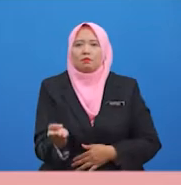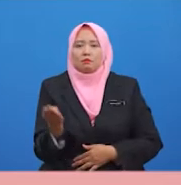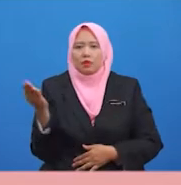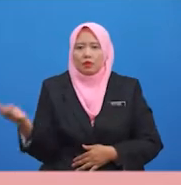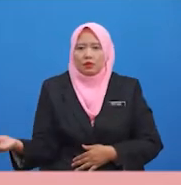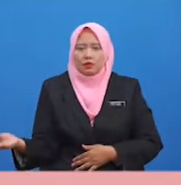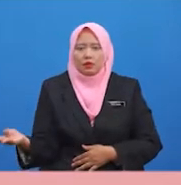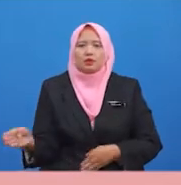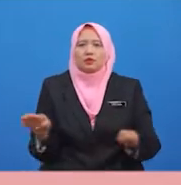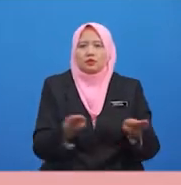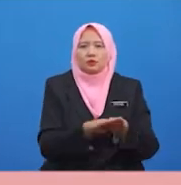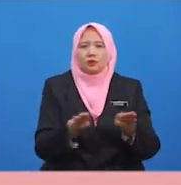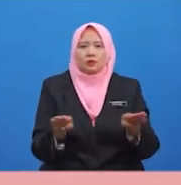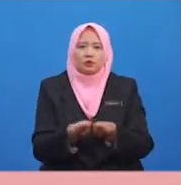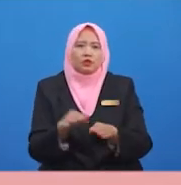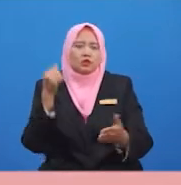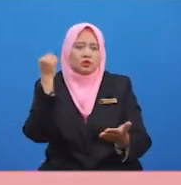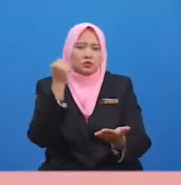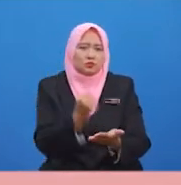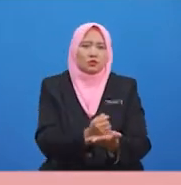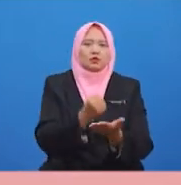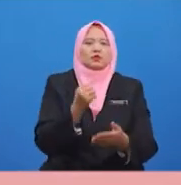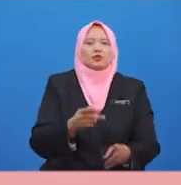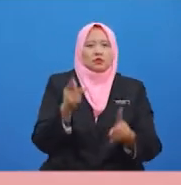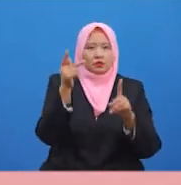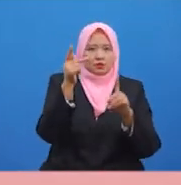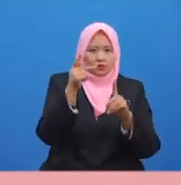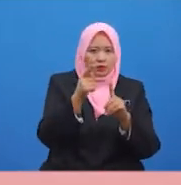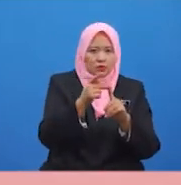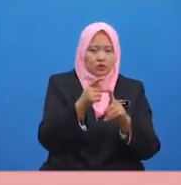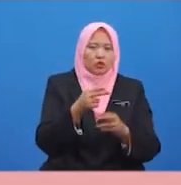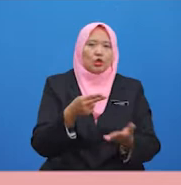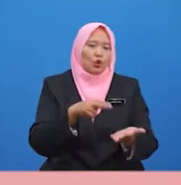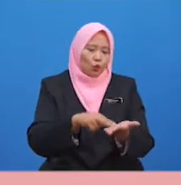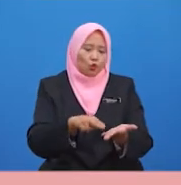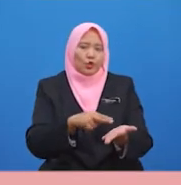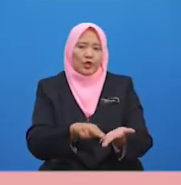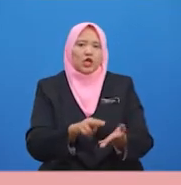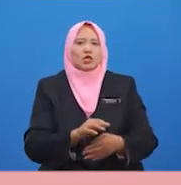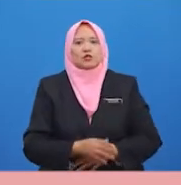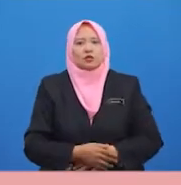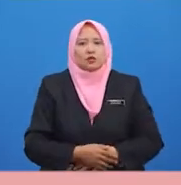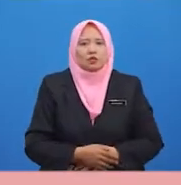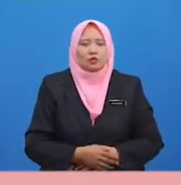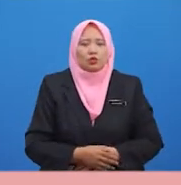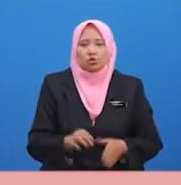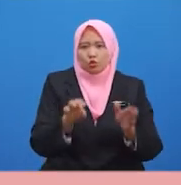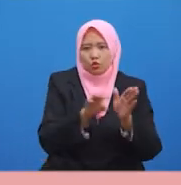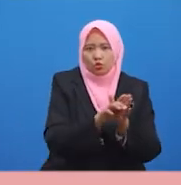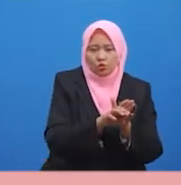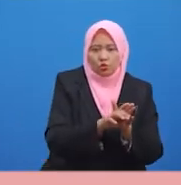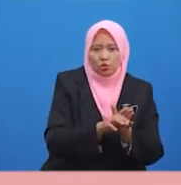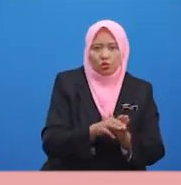sesuatu barang sebagai jaminan terhadap hutang. Sebagai contohnya,